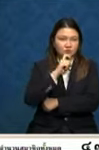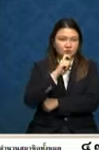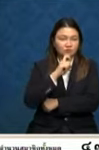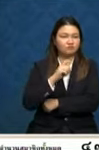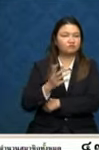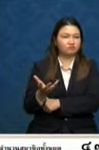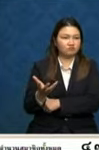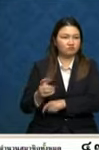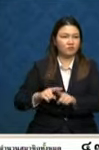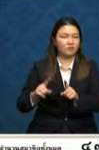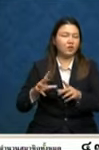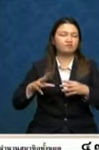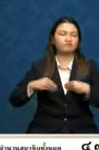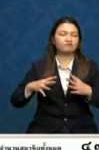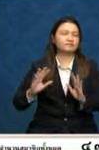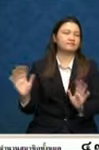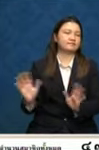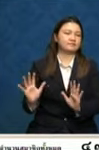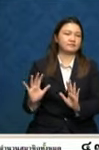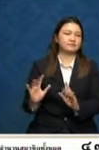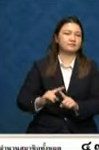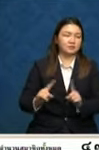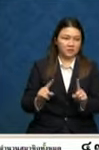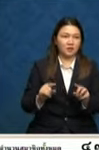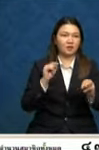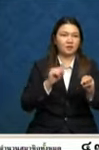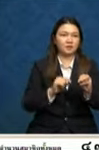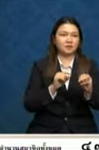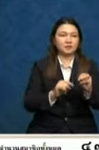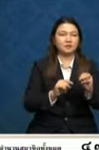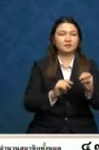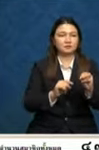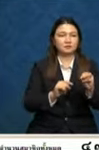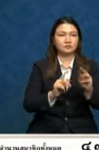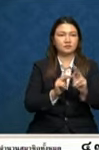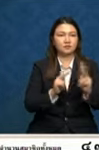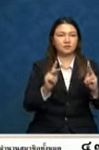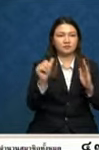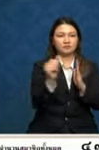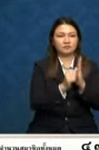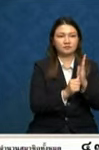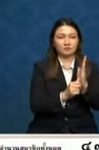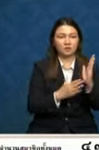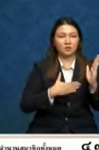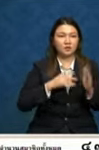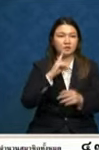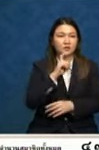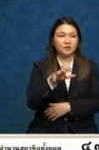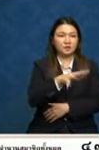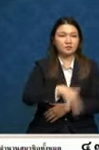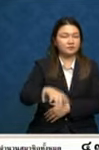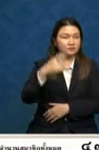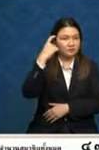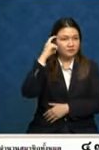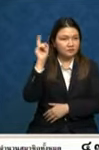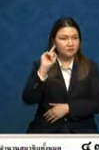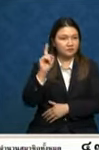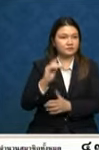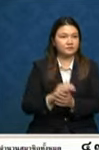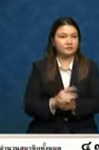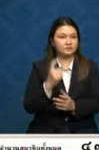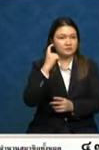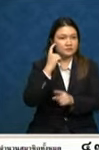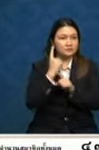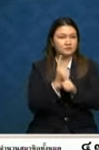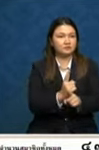แต่เนื่องจากว่ามาตรานี้คณะกรรมการมีการแก้ไขดังนั้นผมขอถามที่ประชุมว่าจะให้จะเห็นด้วย